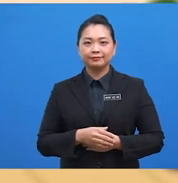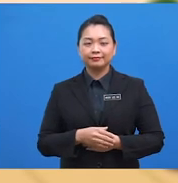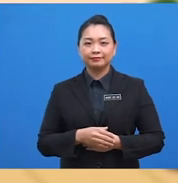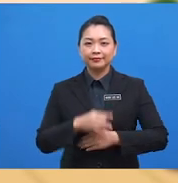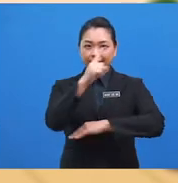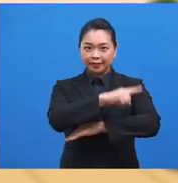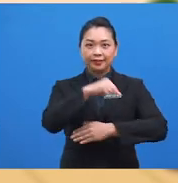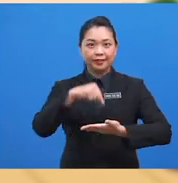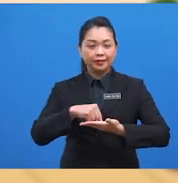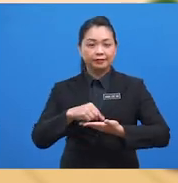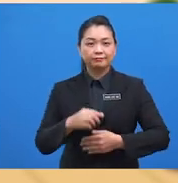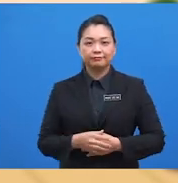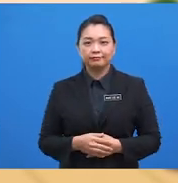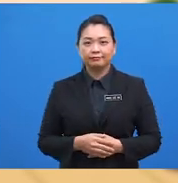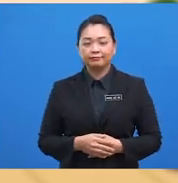pembelajaran hari ini.